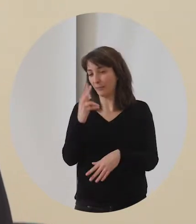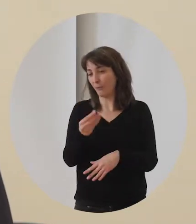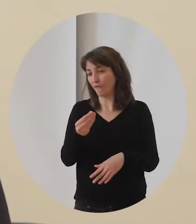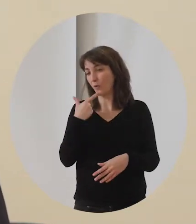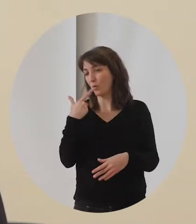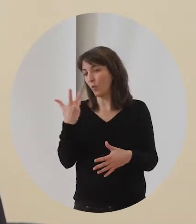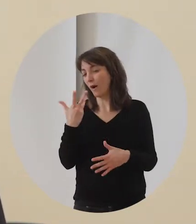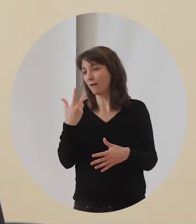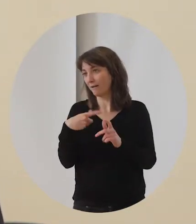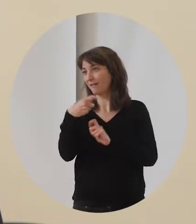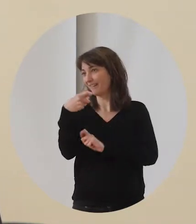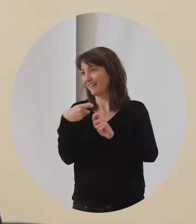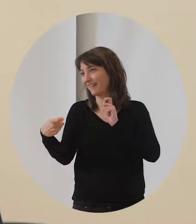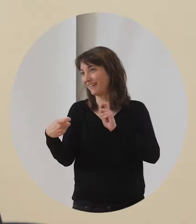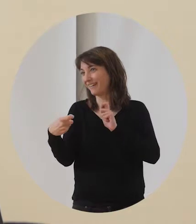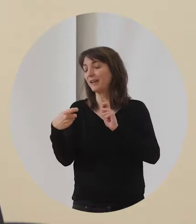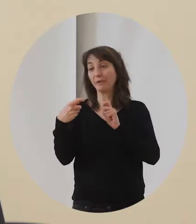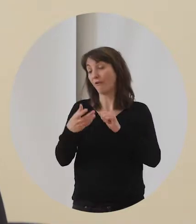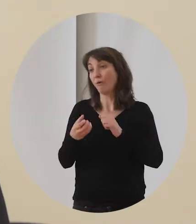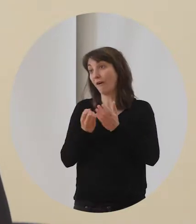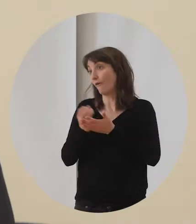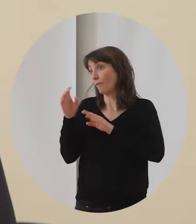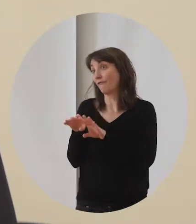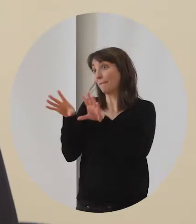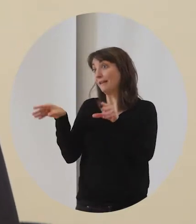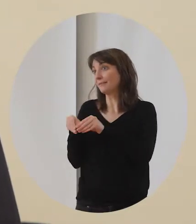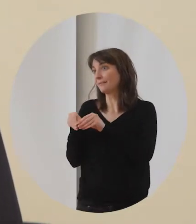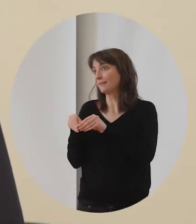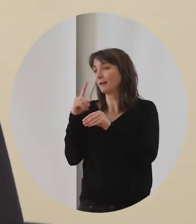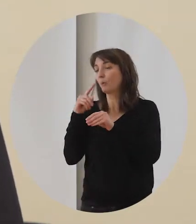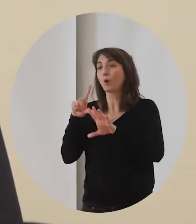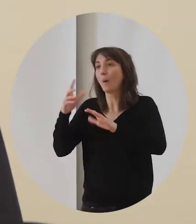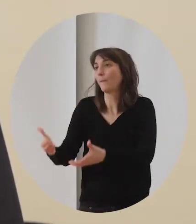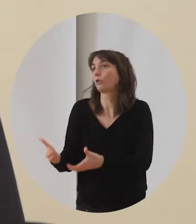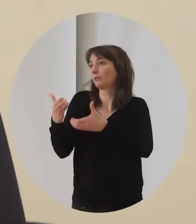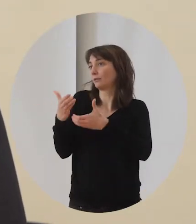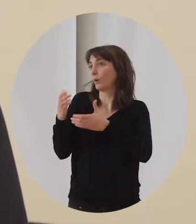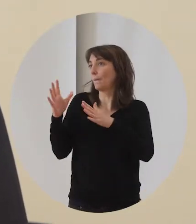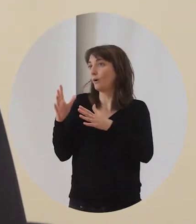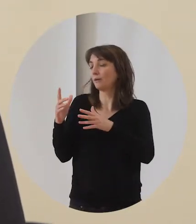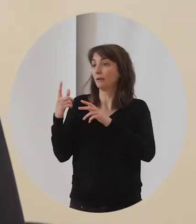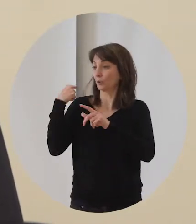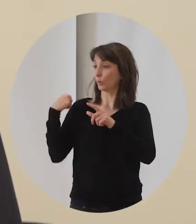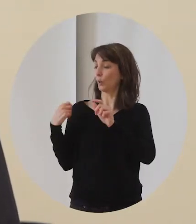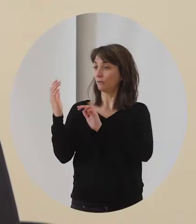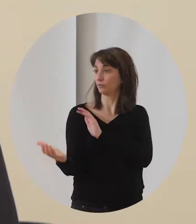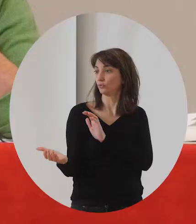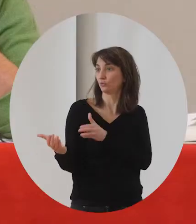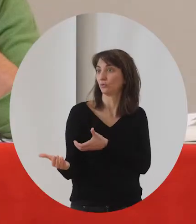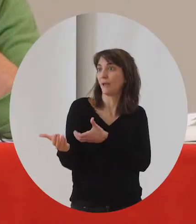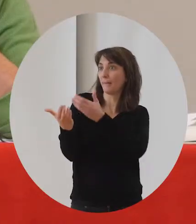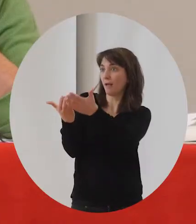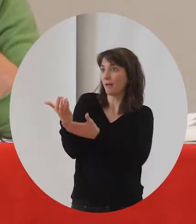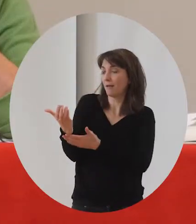l'enfant et sensibiliser les familles au portage, que ce soit au portage à bras en soutenant bien l'arrière-dos